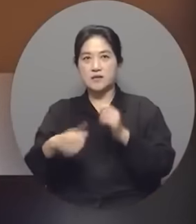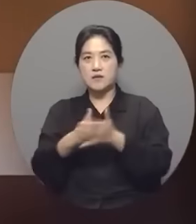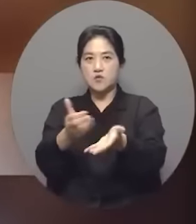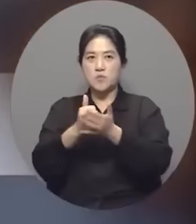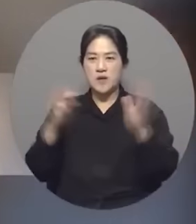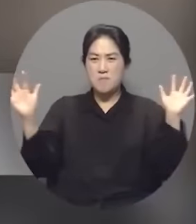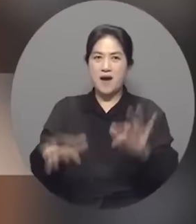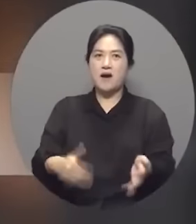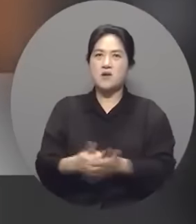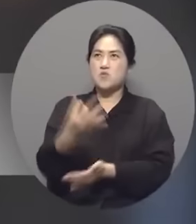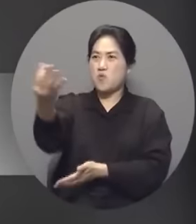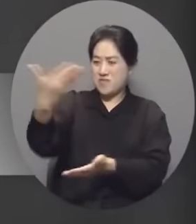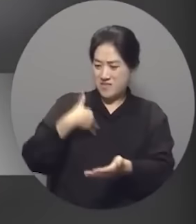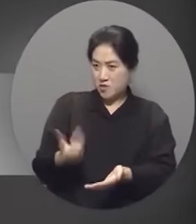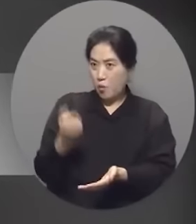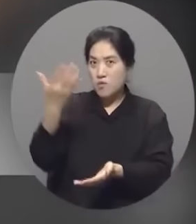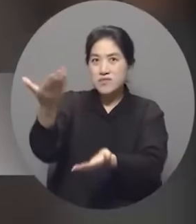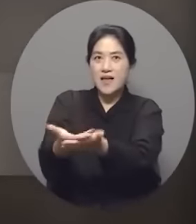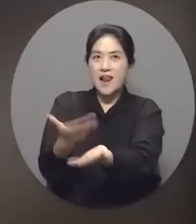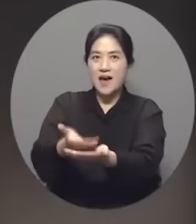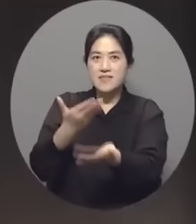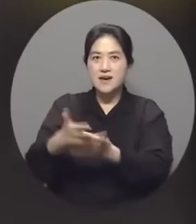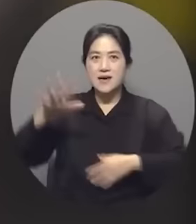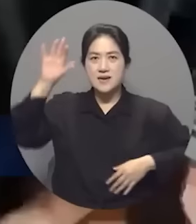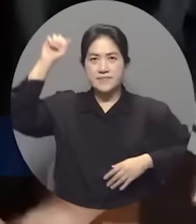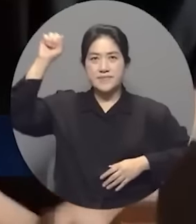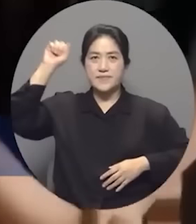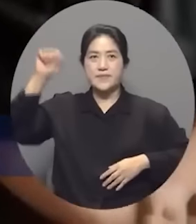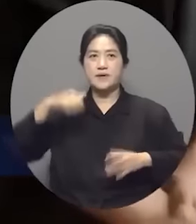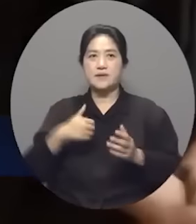몰려와 돈을 돌려달라며 시위를 벌렸